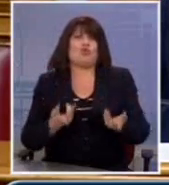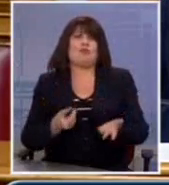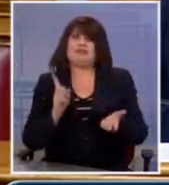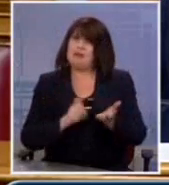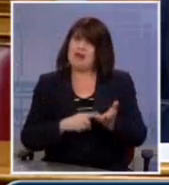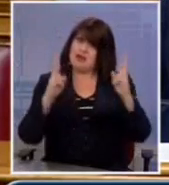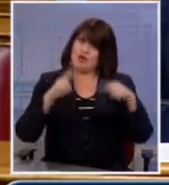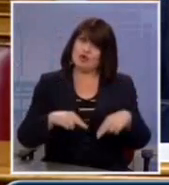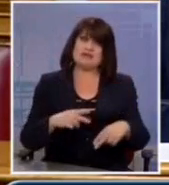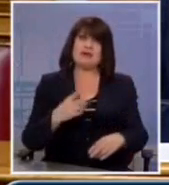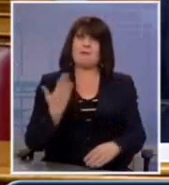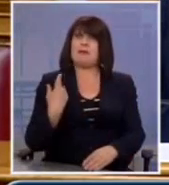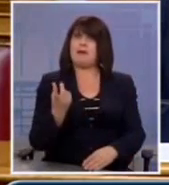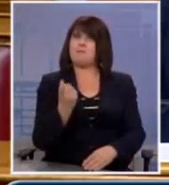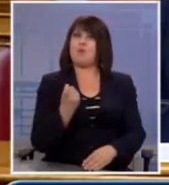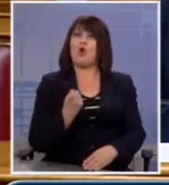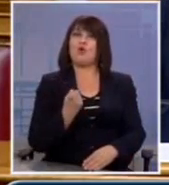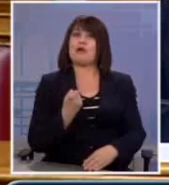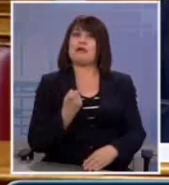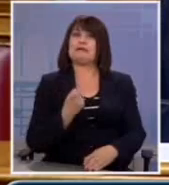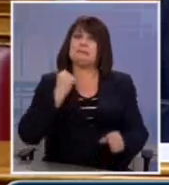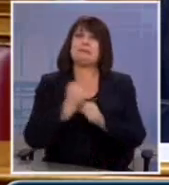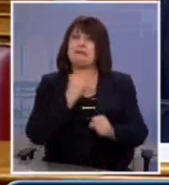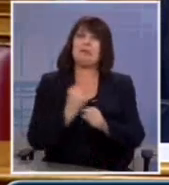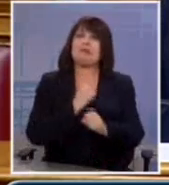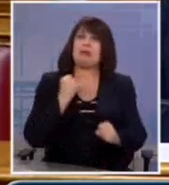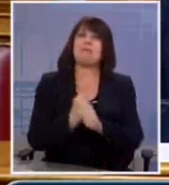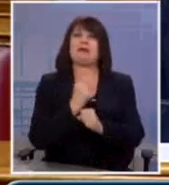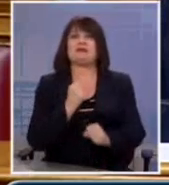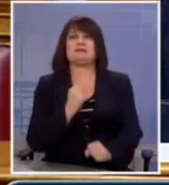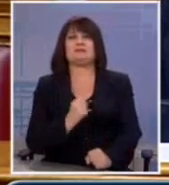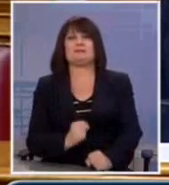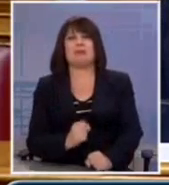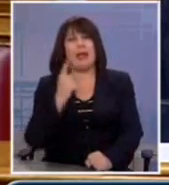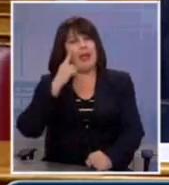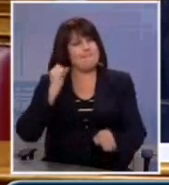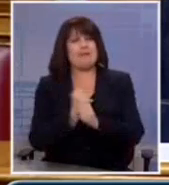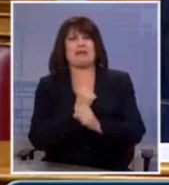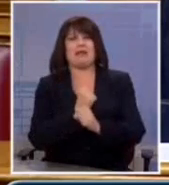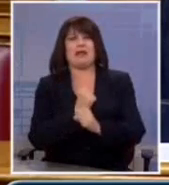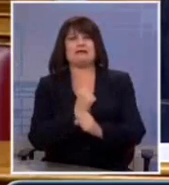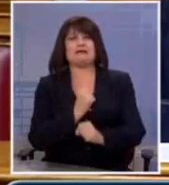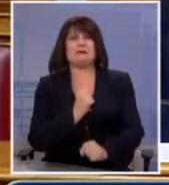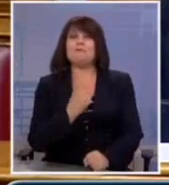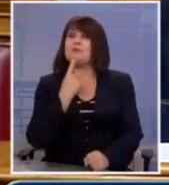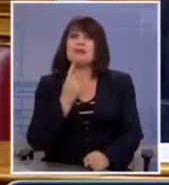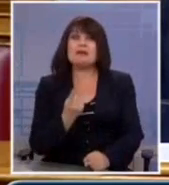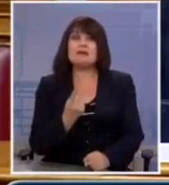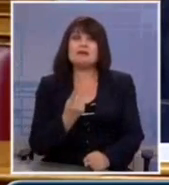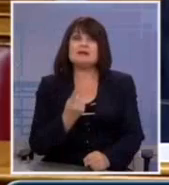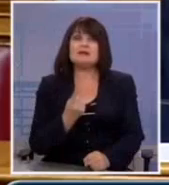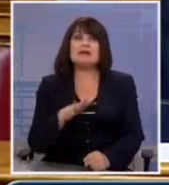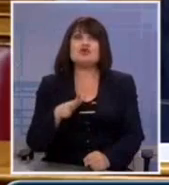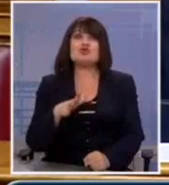γνωρίζατε η πρόκληση την οποία κάνατε και στην οποία επιμείνατε, που ήταν απολύτως συνειδητή, πιάνει, σας επαναλαμβάνω, ίσως δεν